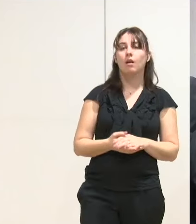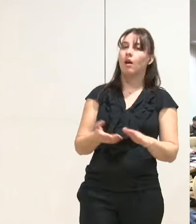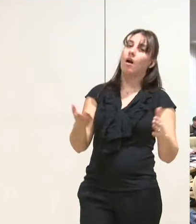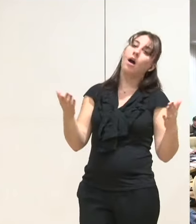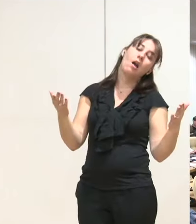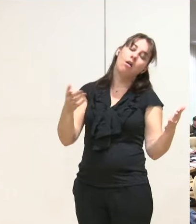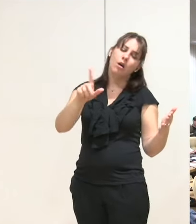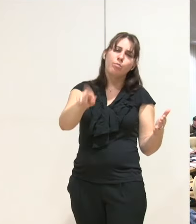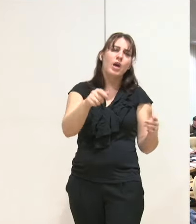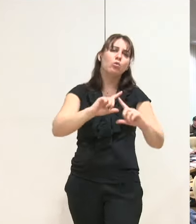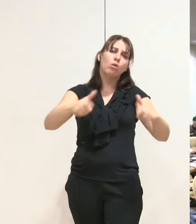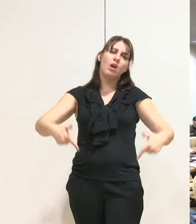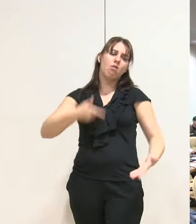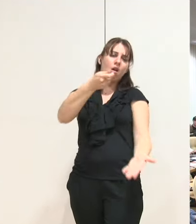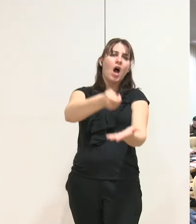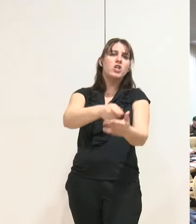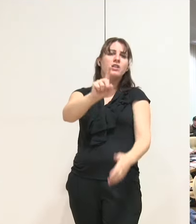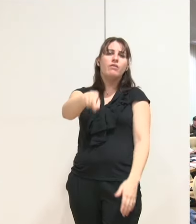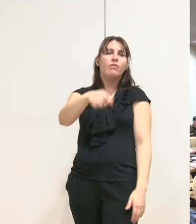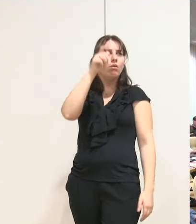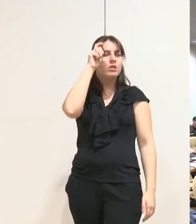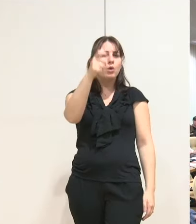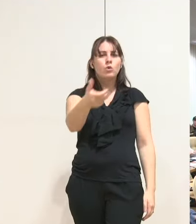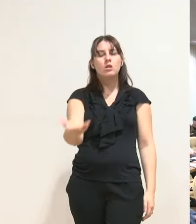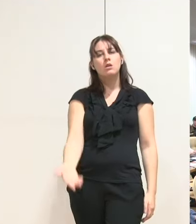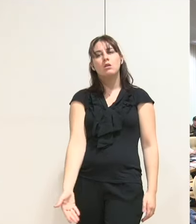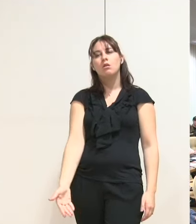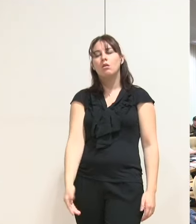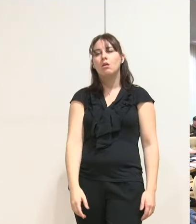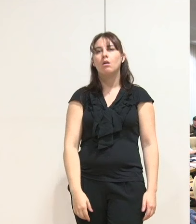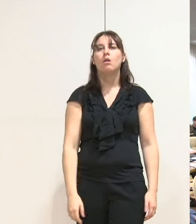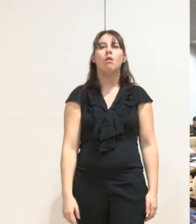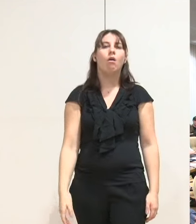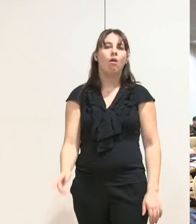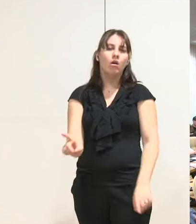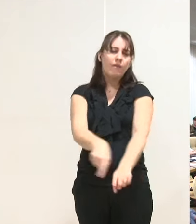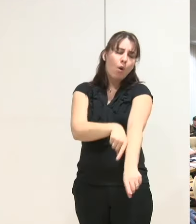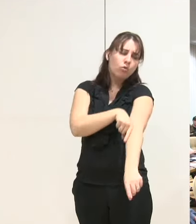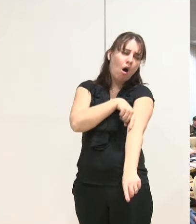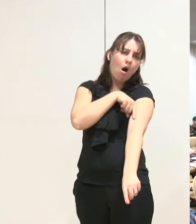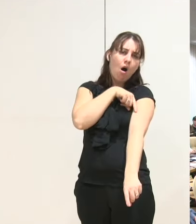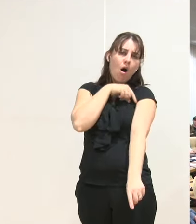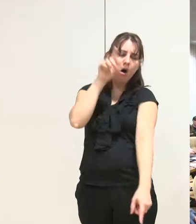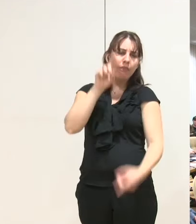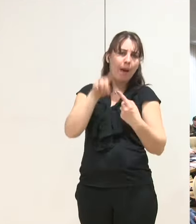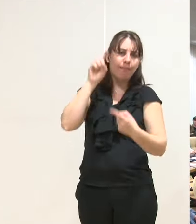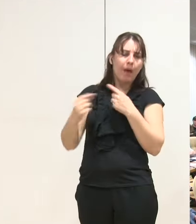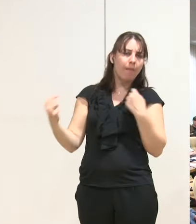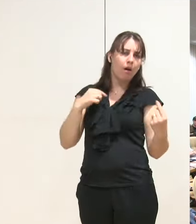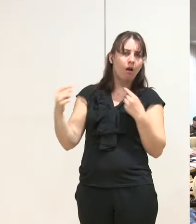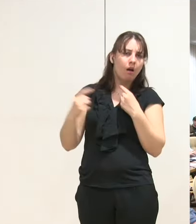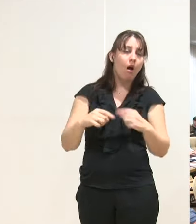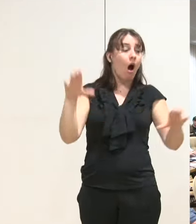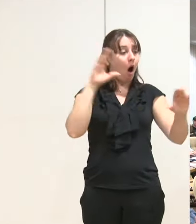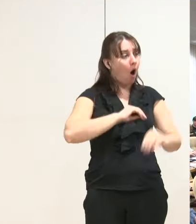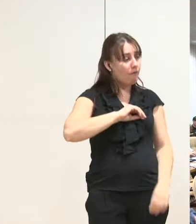qu'il faut acheter cette école c'est évident enfin euh ça fait longtemps qu'on en parle je suis content que vous soyez venu à la raison